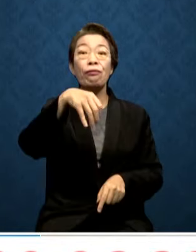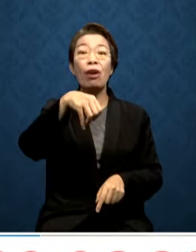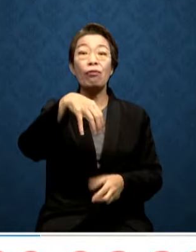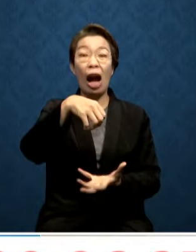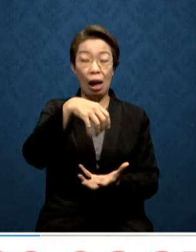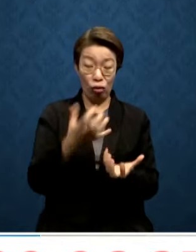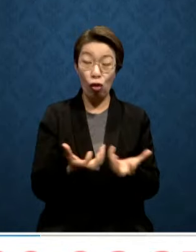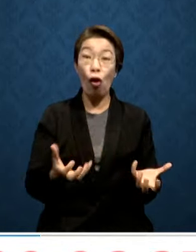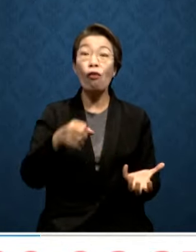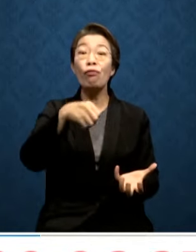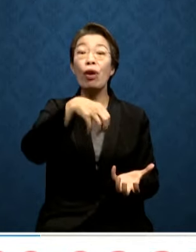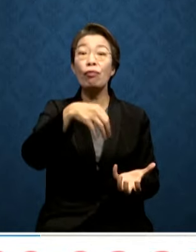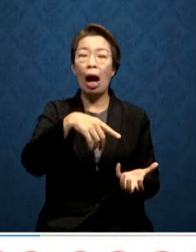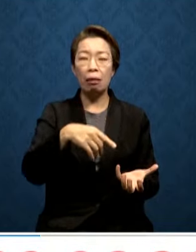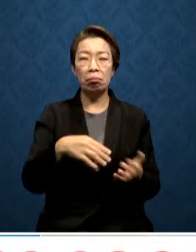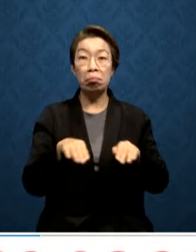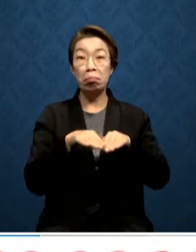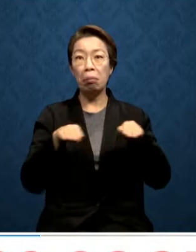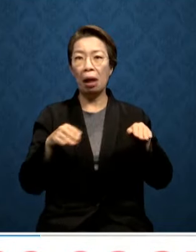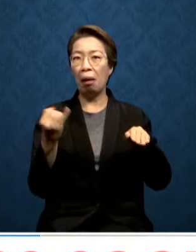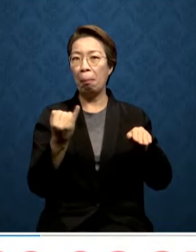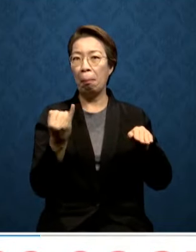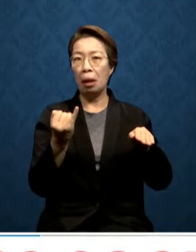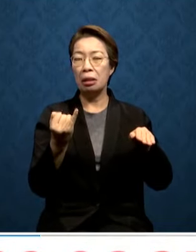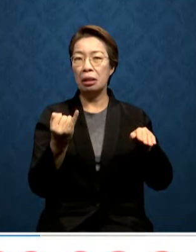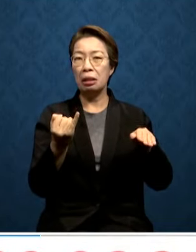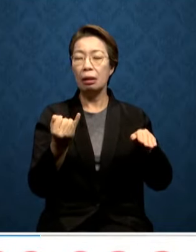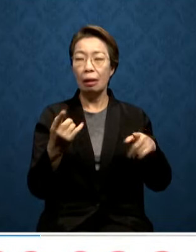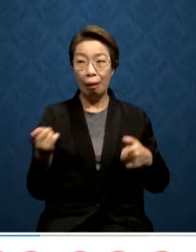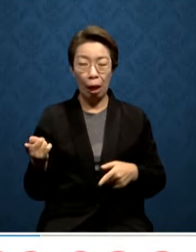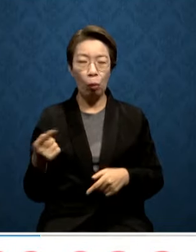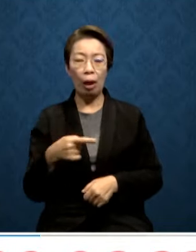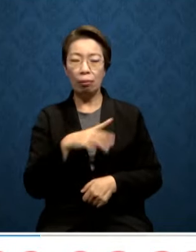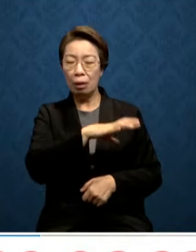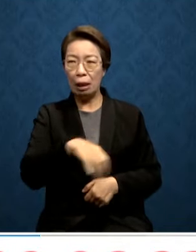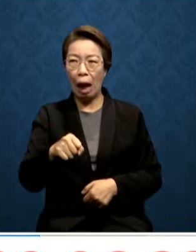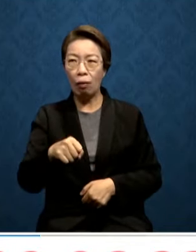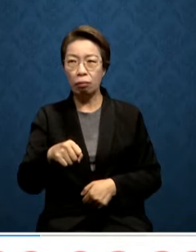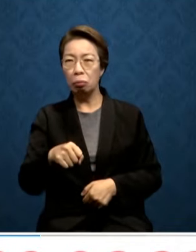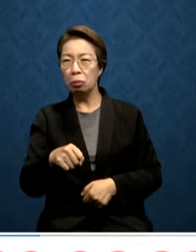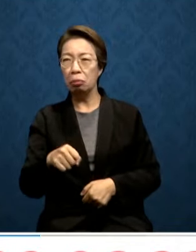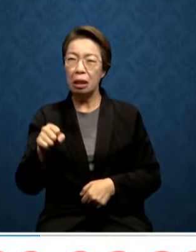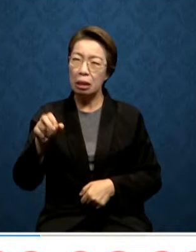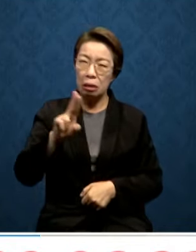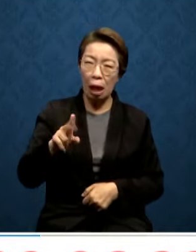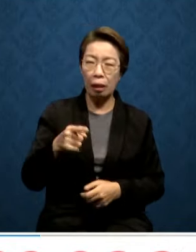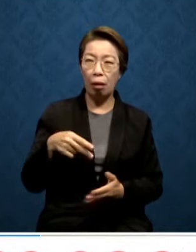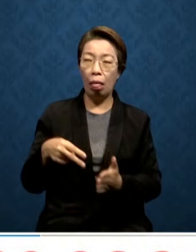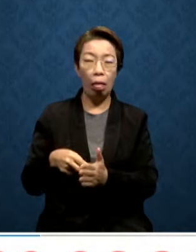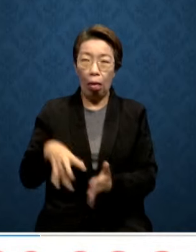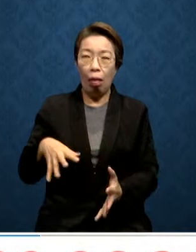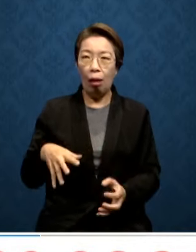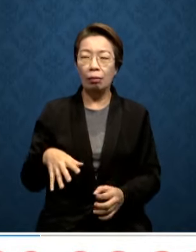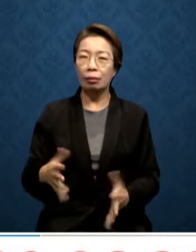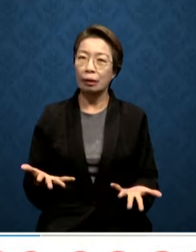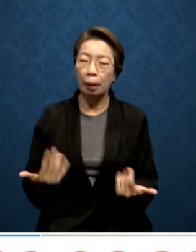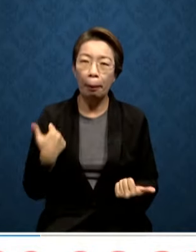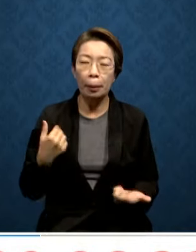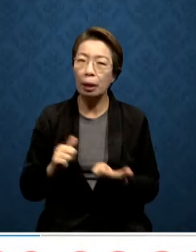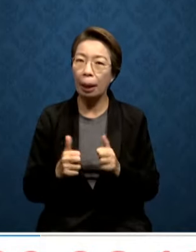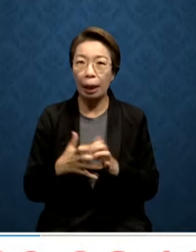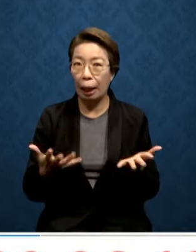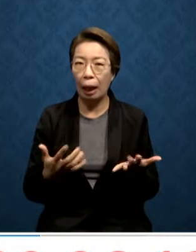านอยู่ในสังคมแต่ประชาชนไม่มีสิทธิ์ที่จะทดสอบการใช้ได้ก็เกิดไฟฟ้าดูดไฟฟ้าลัดวงจรก็ทำให้เกิดผลกระทบ